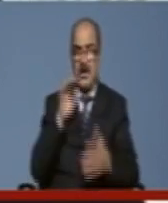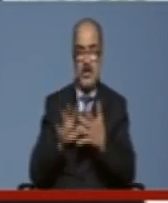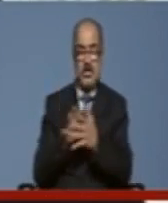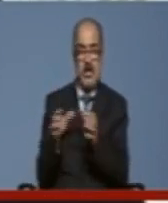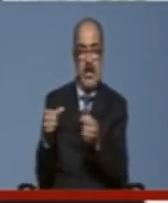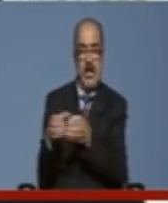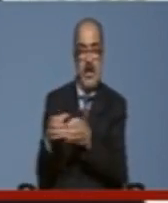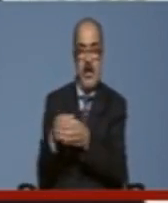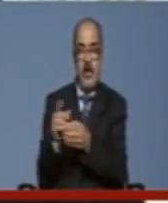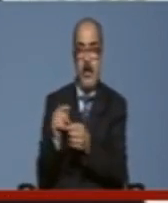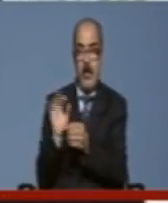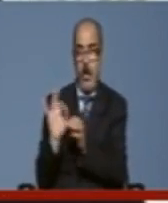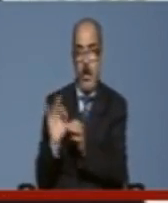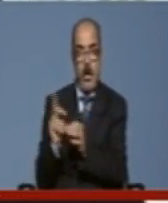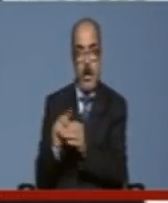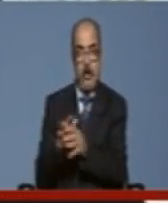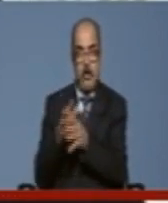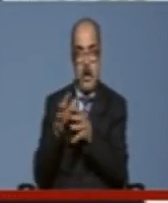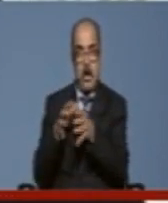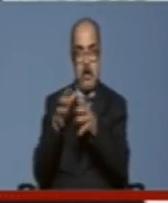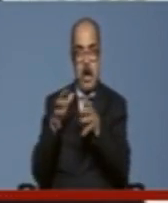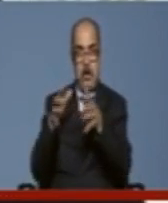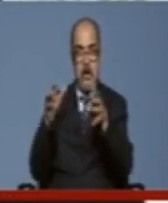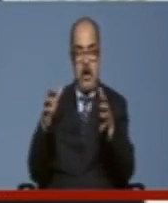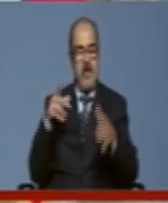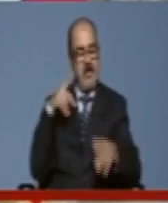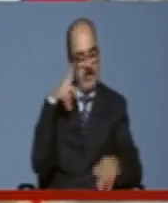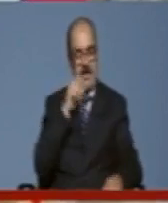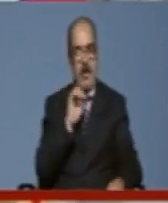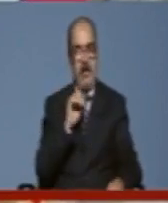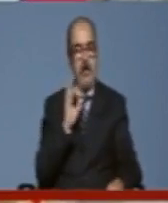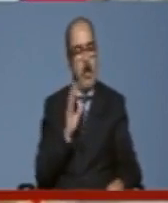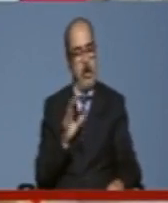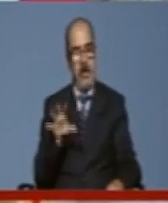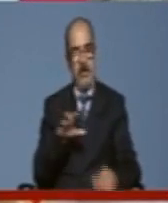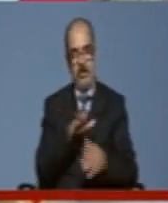أخرى أو مناطق أخرى،